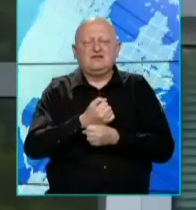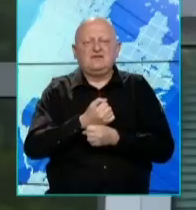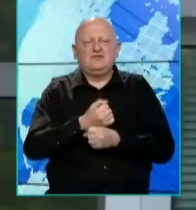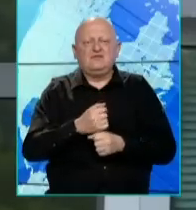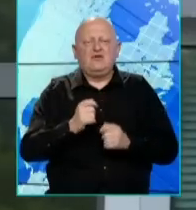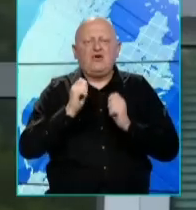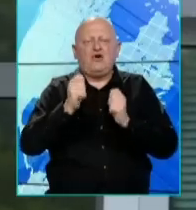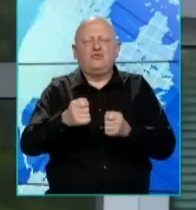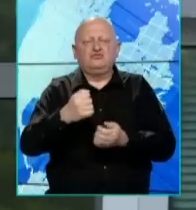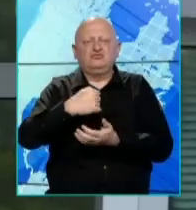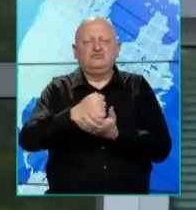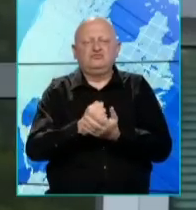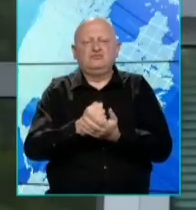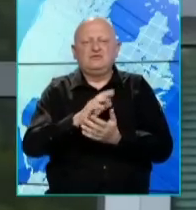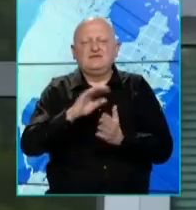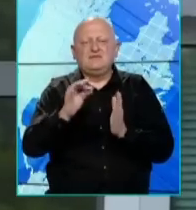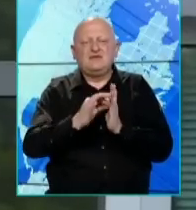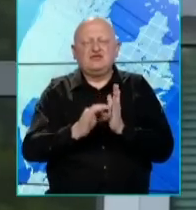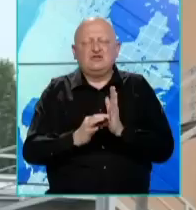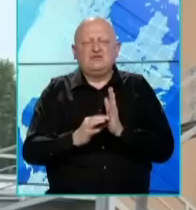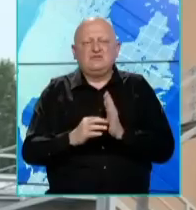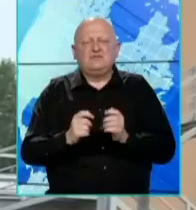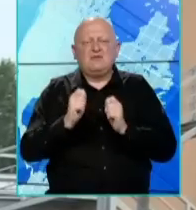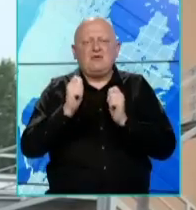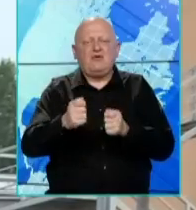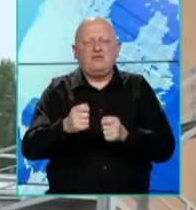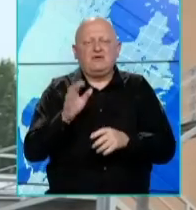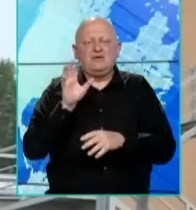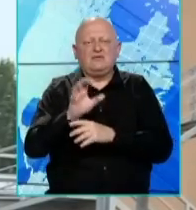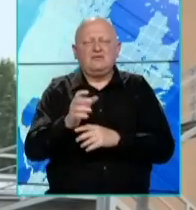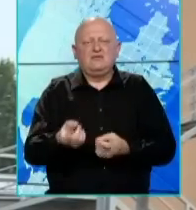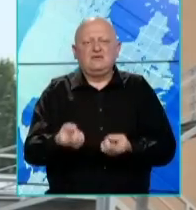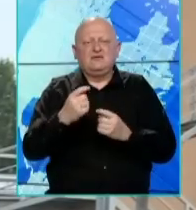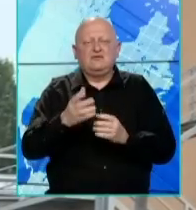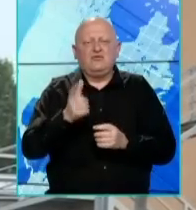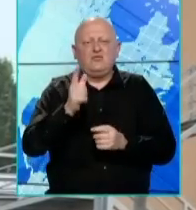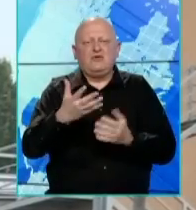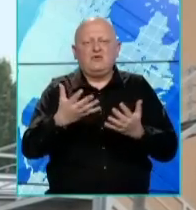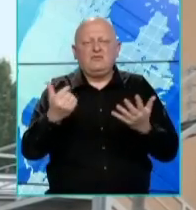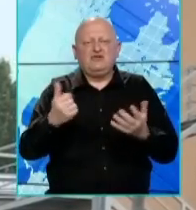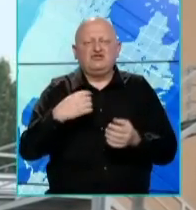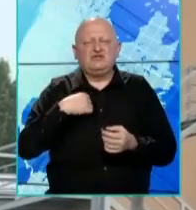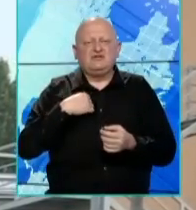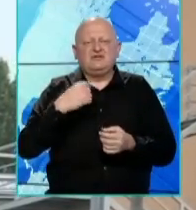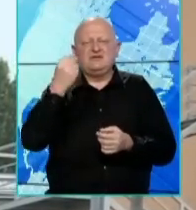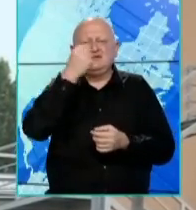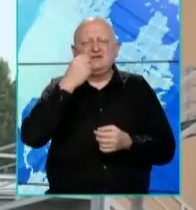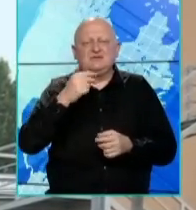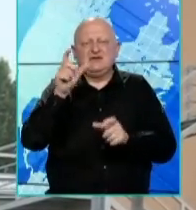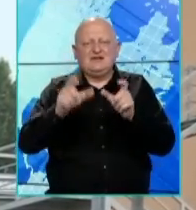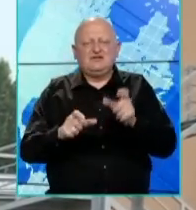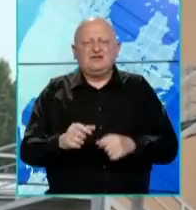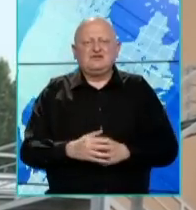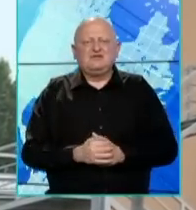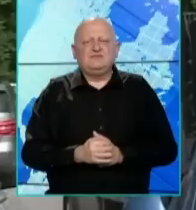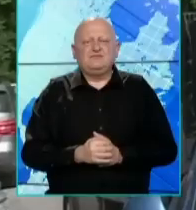a optužnica je potvrđena po svim tačkama. Prema optužnici, u napadu na selo ubijeno je 56 civila srpske nacionalnosti.